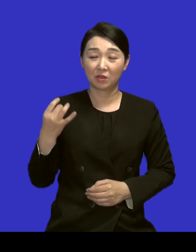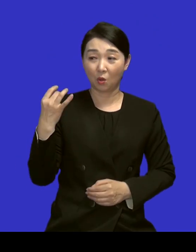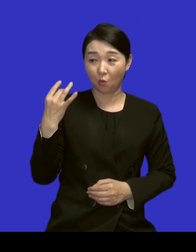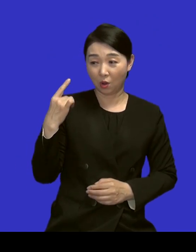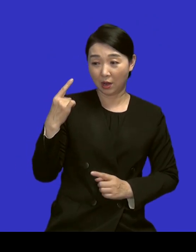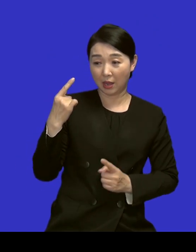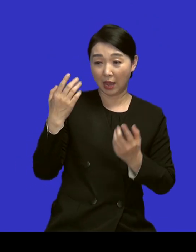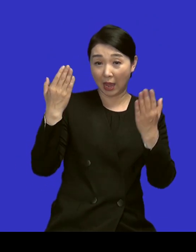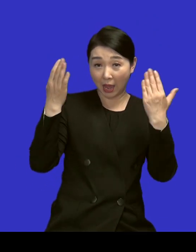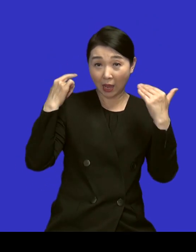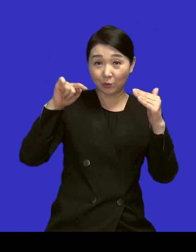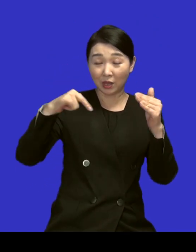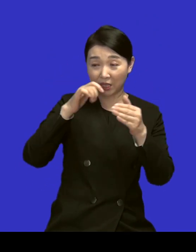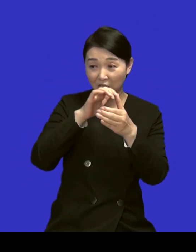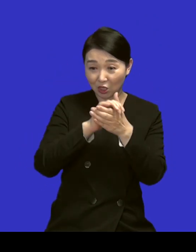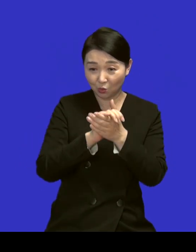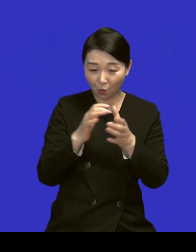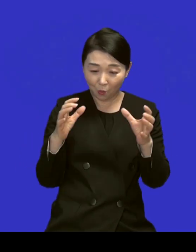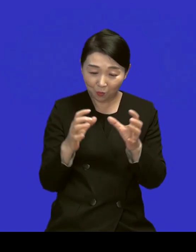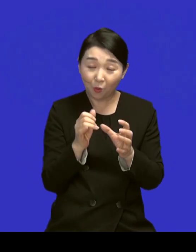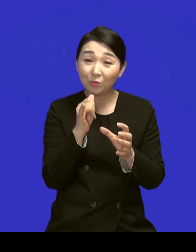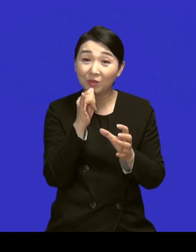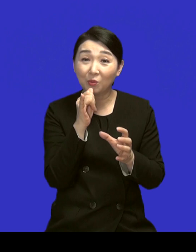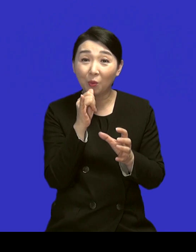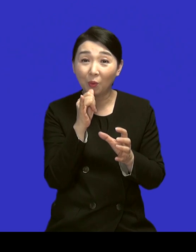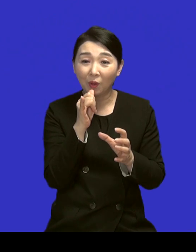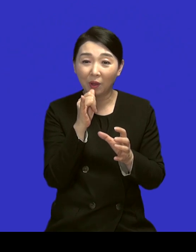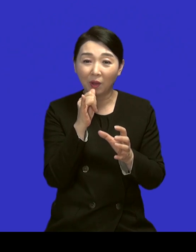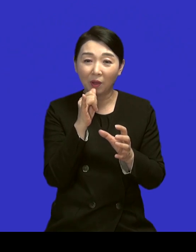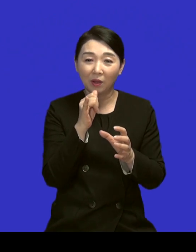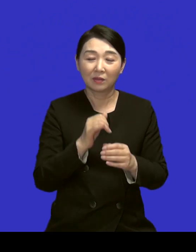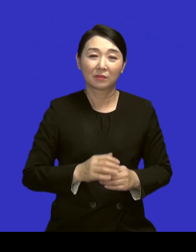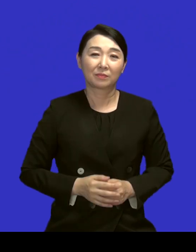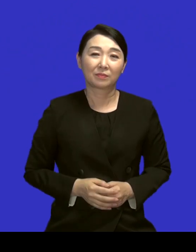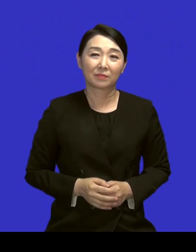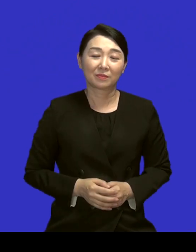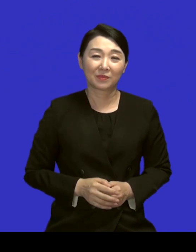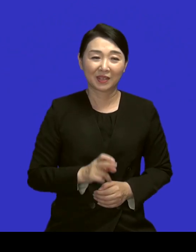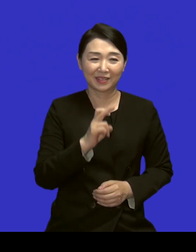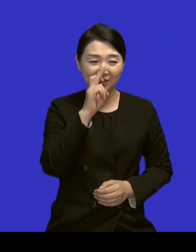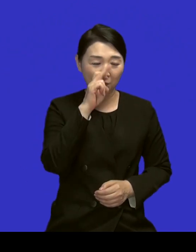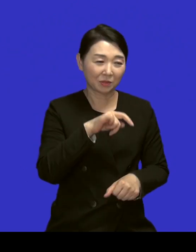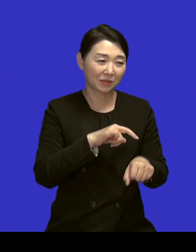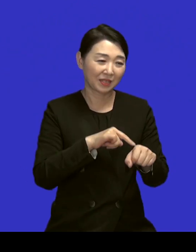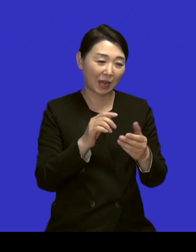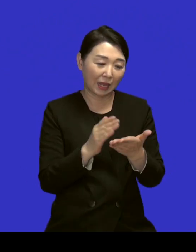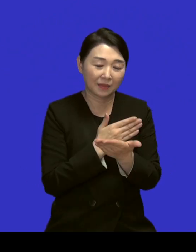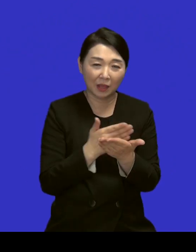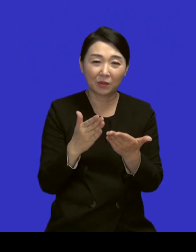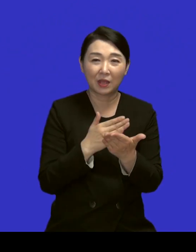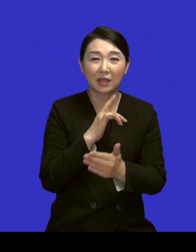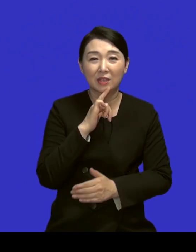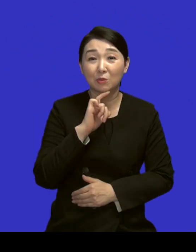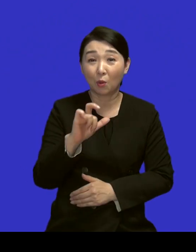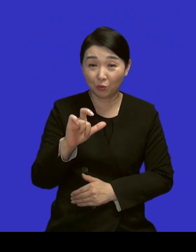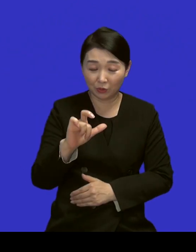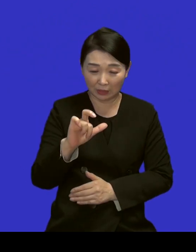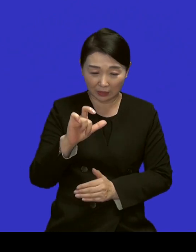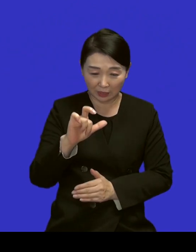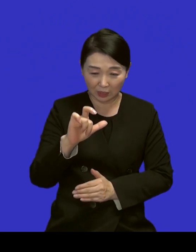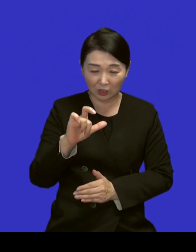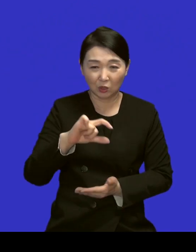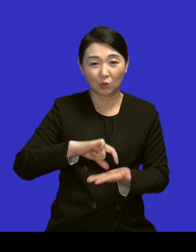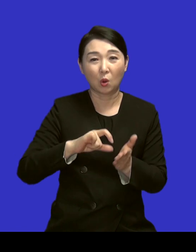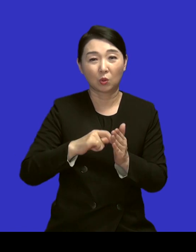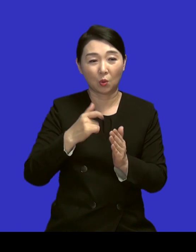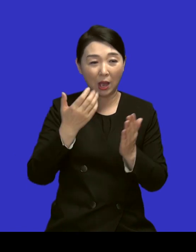기도 모임이라고 네. 학생들이 이렇게 작게 자기네들 점심 시간을 쪼개서 네. 15분 정도 학교에서 믿음을 지키겠다고